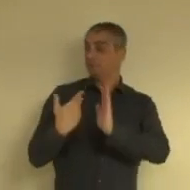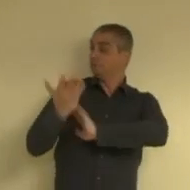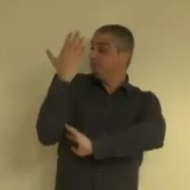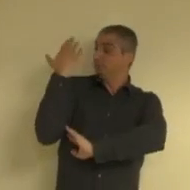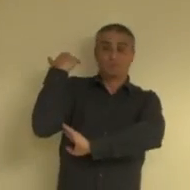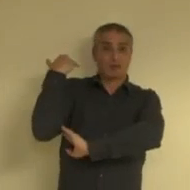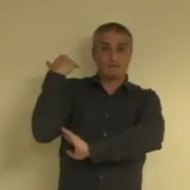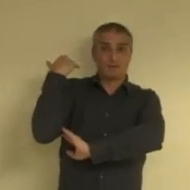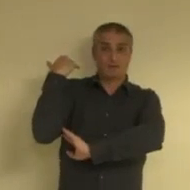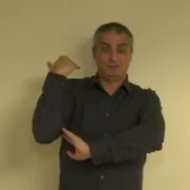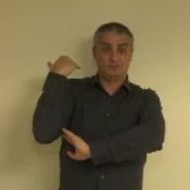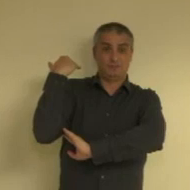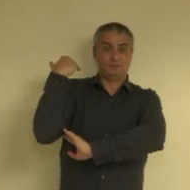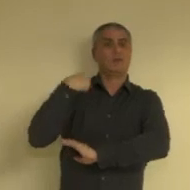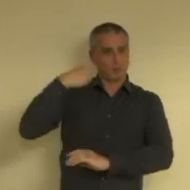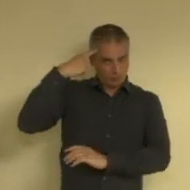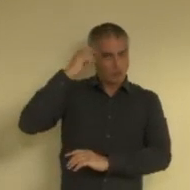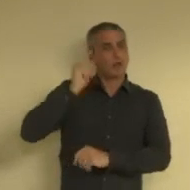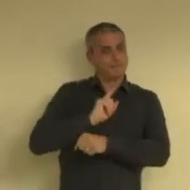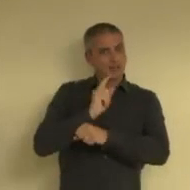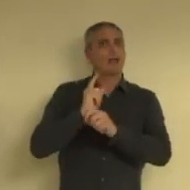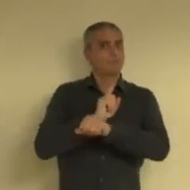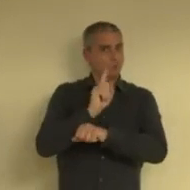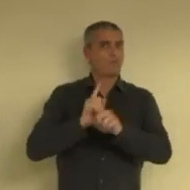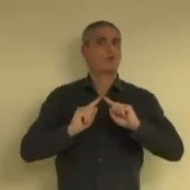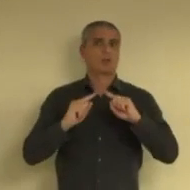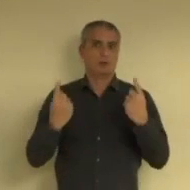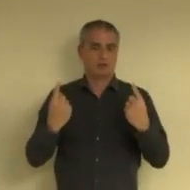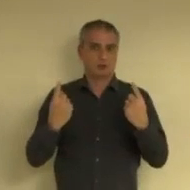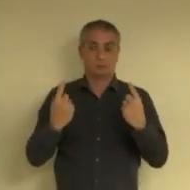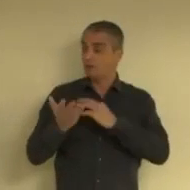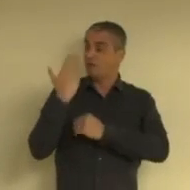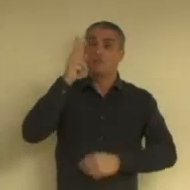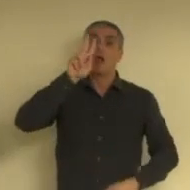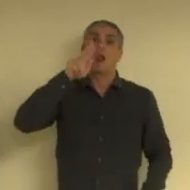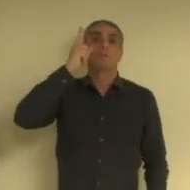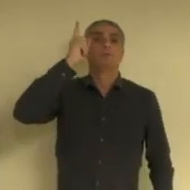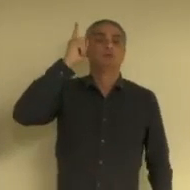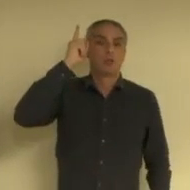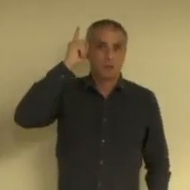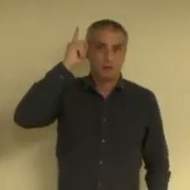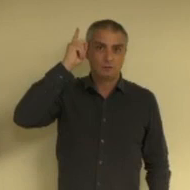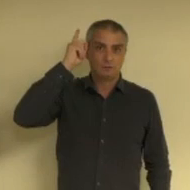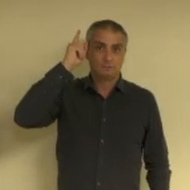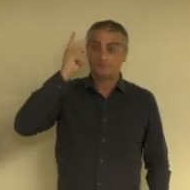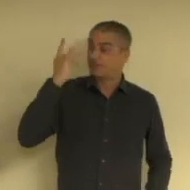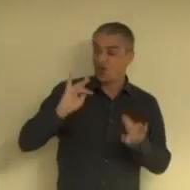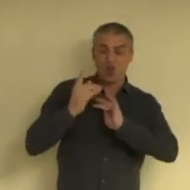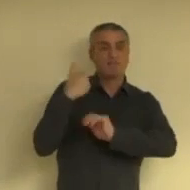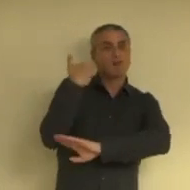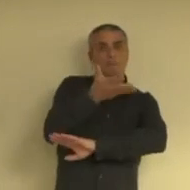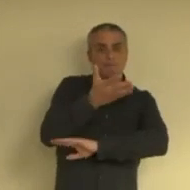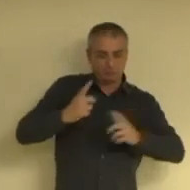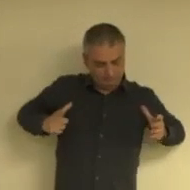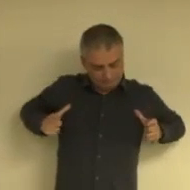בעברנו הרחוק ידענו גם רגעים אחרים. לפני 2,000 שנה, כשהאויב